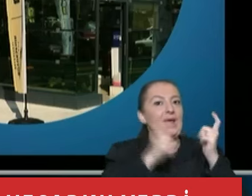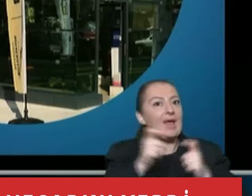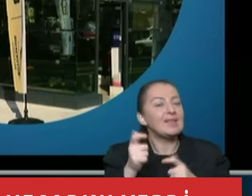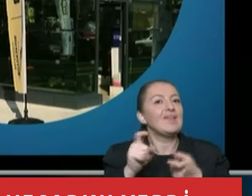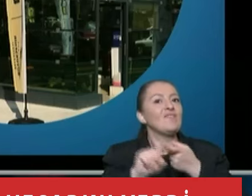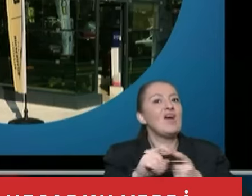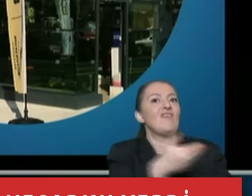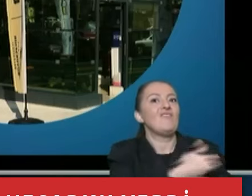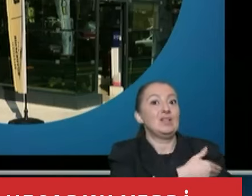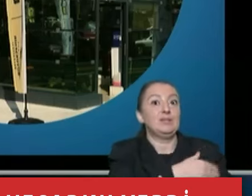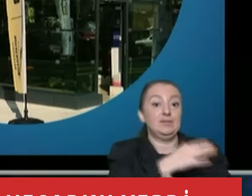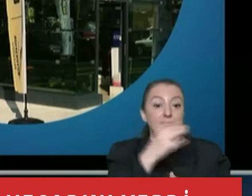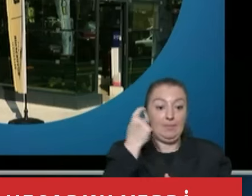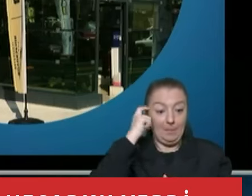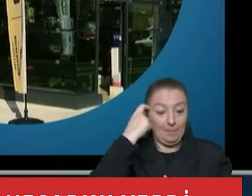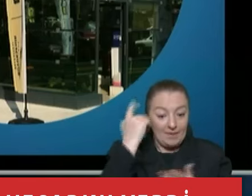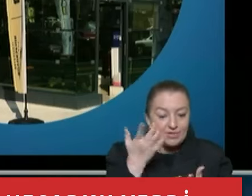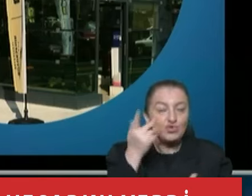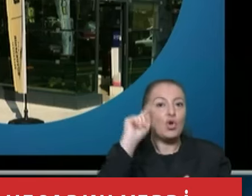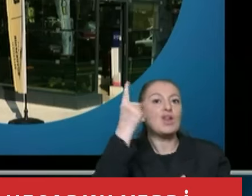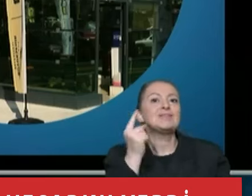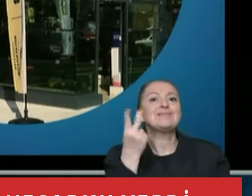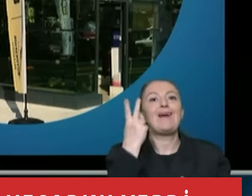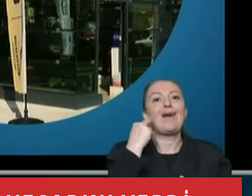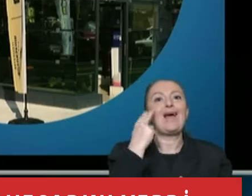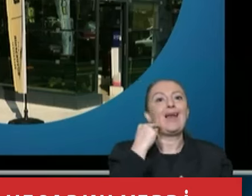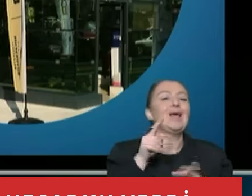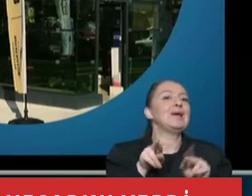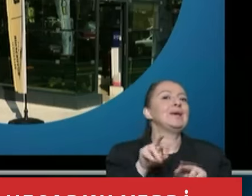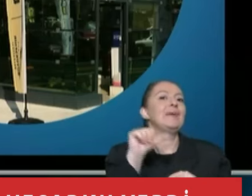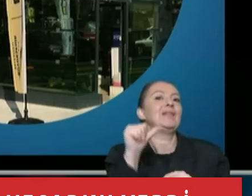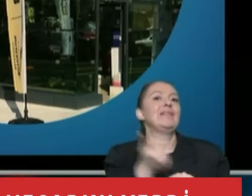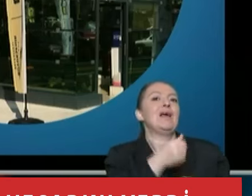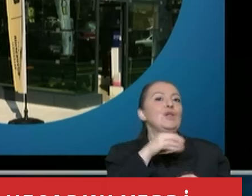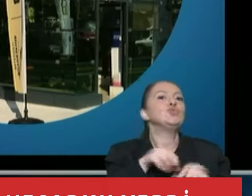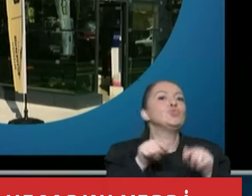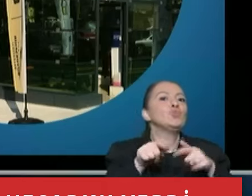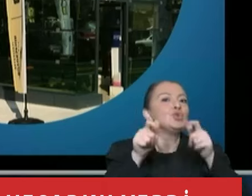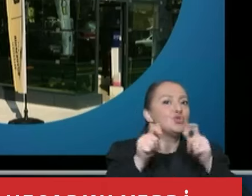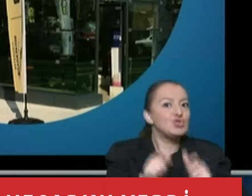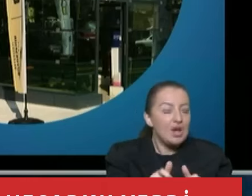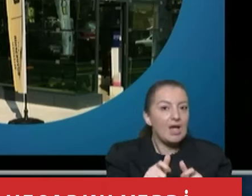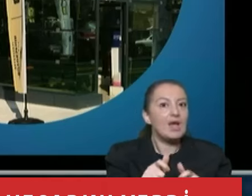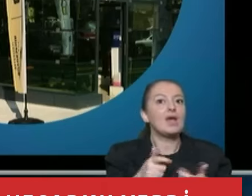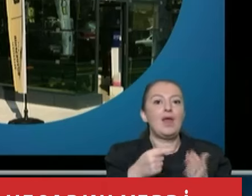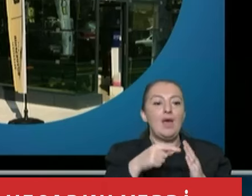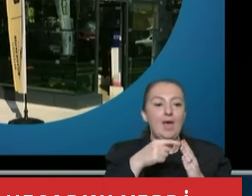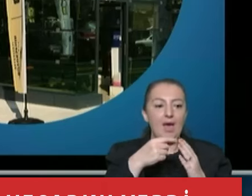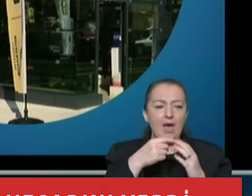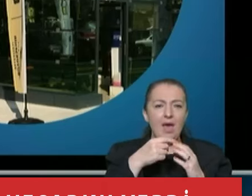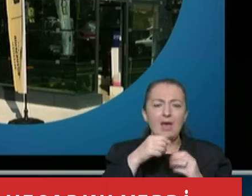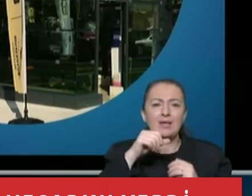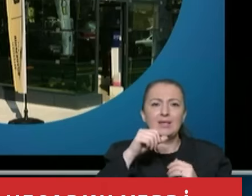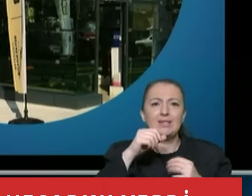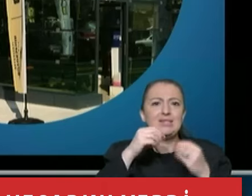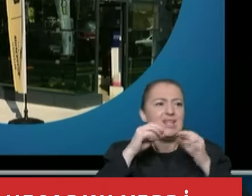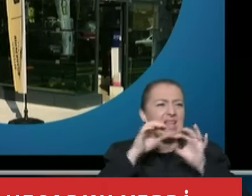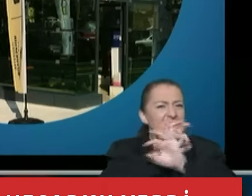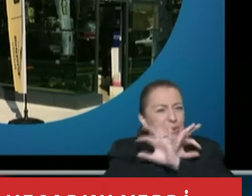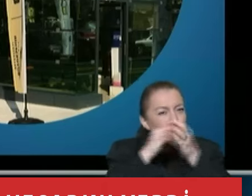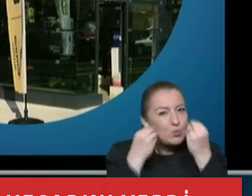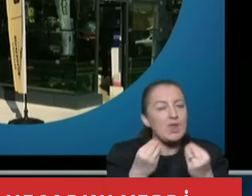vatandaşlık bilinci yöneticilik ahlaki gibi değerler açısından da bu şehre köklü dönüşümler yaşattığımız bir